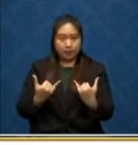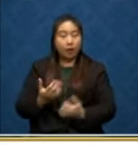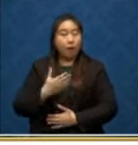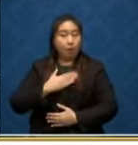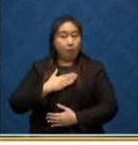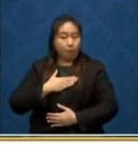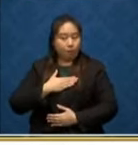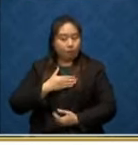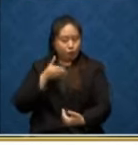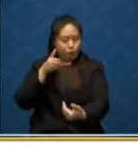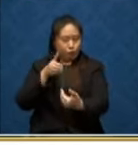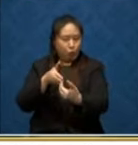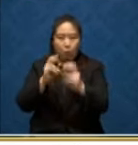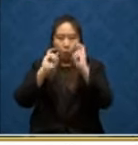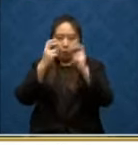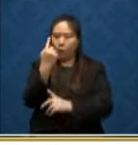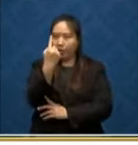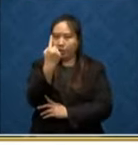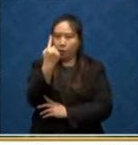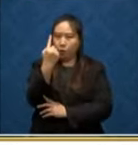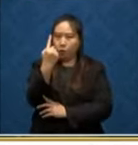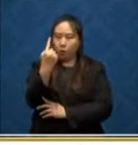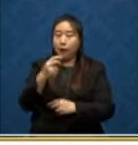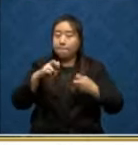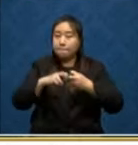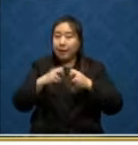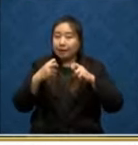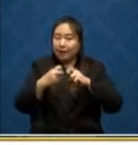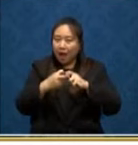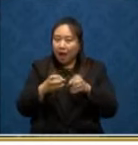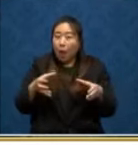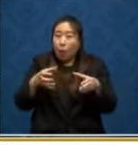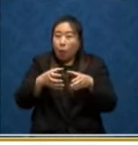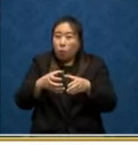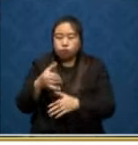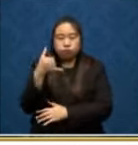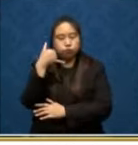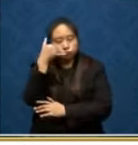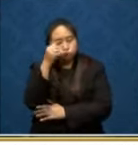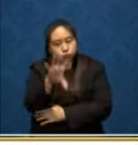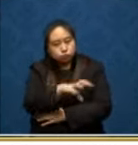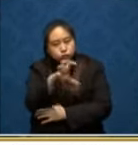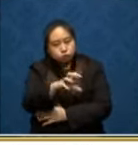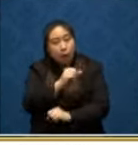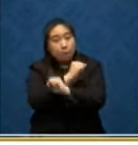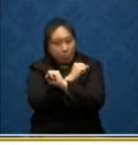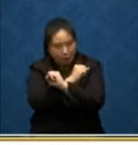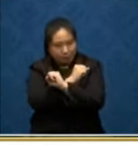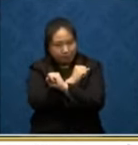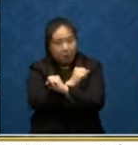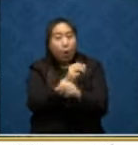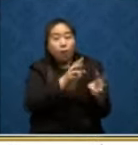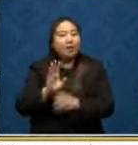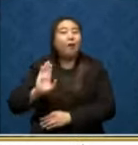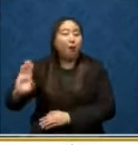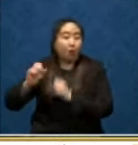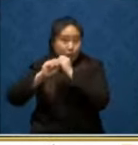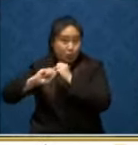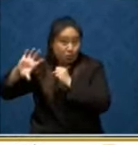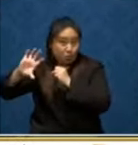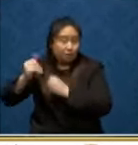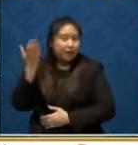โฟกัสอยู่เรื่องเดียวครับคือเรื่องการป้องกันปัญหาของแก๊งคอลเซ็นเตอร์ของกสทชเมื่อวัน